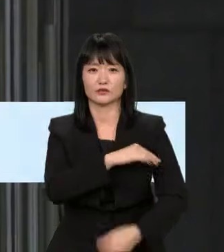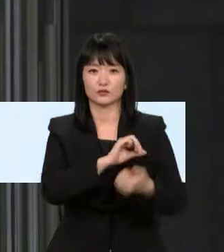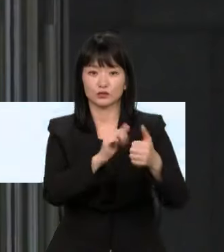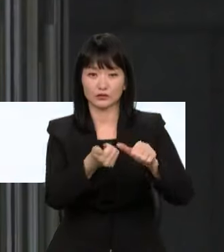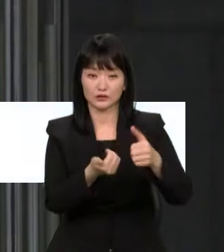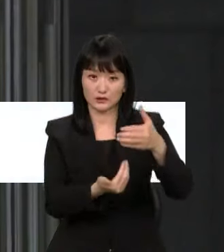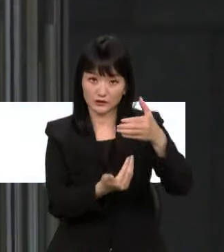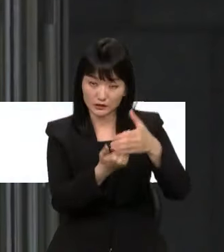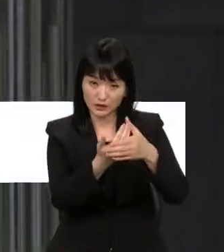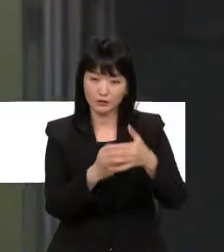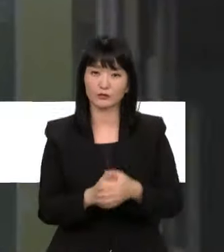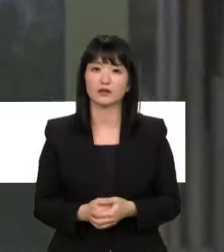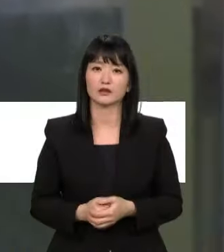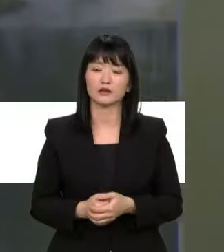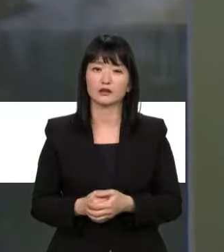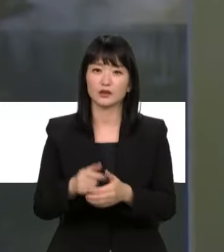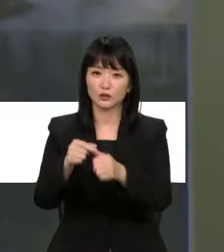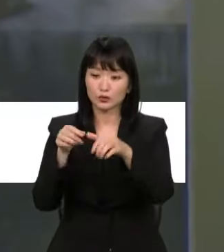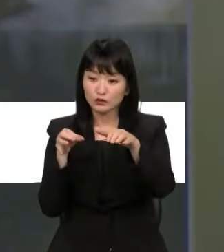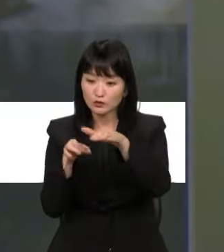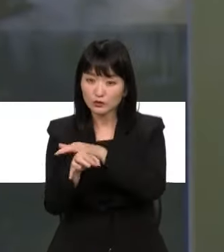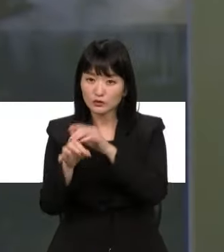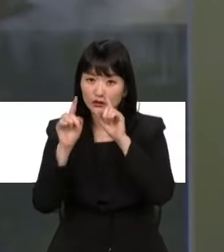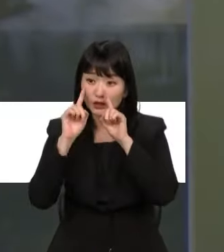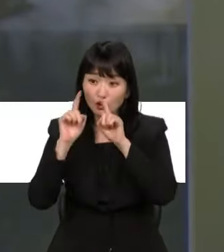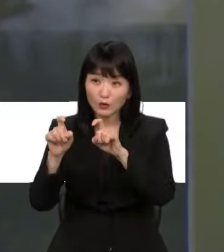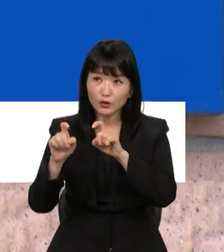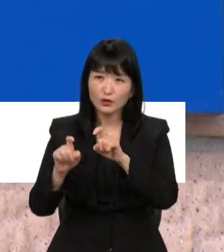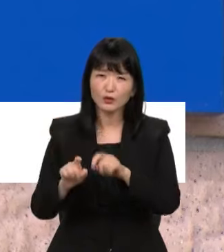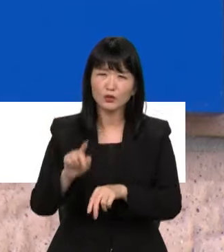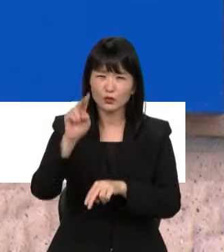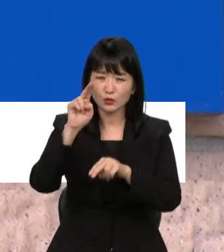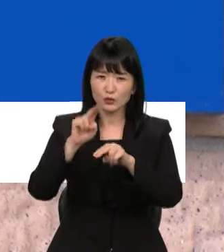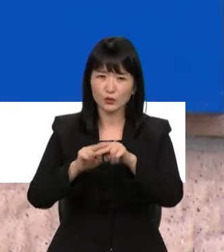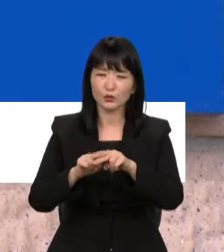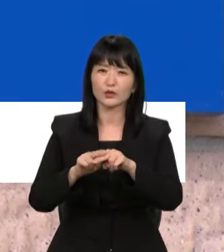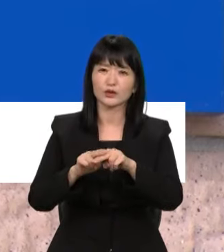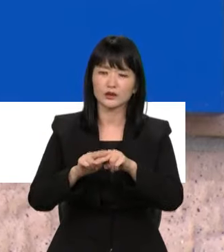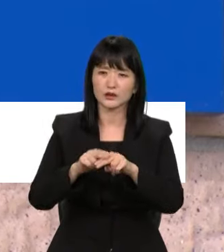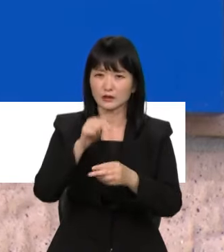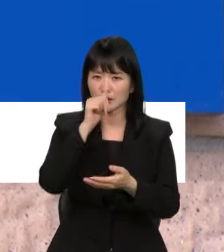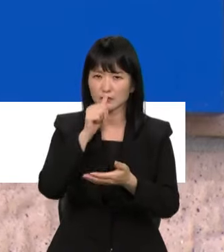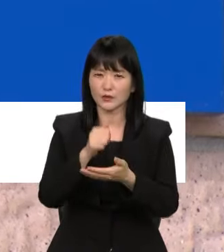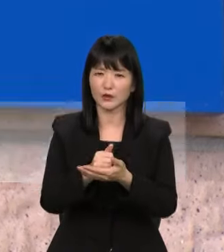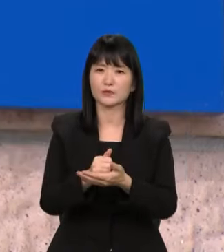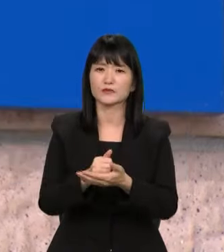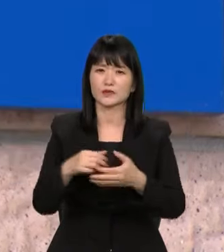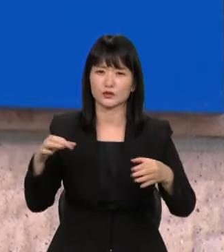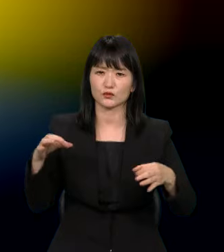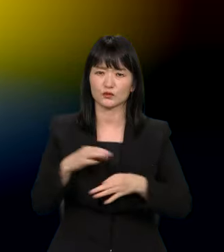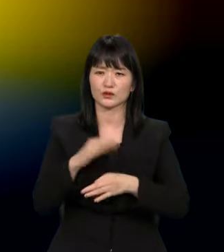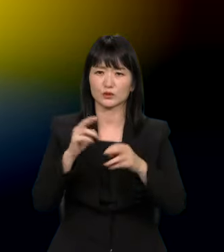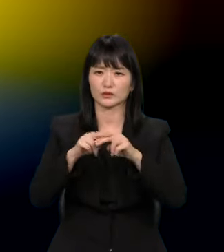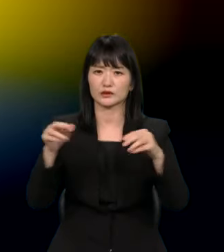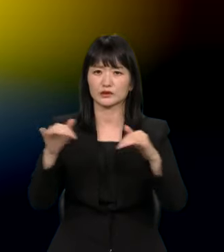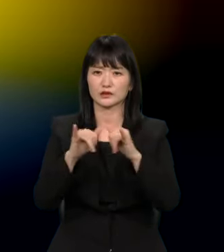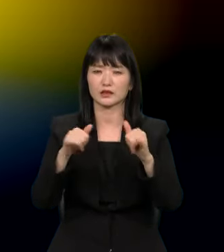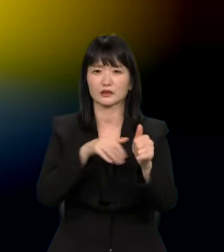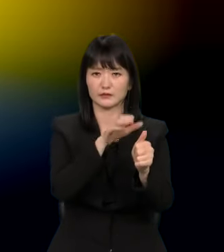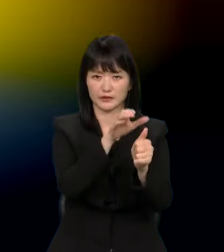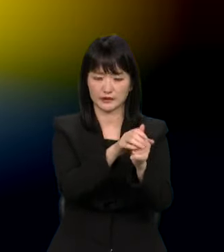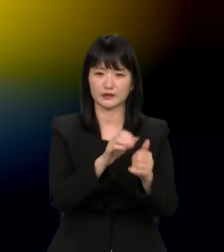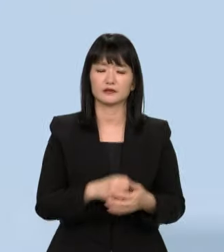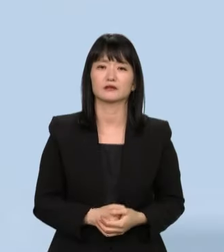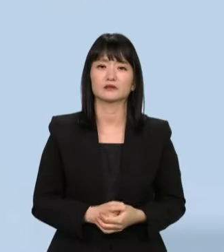외압 의혹과 구명 로비 의혹은 모두 고위공직자 범죄수사처가 수사 중인 사안입니다. 수사기관은 어떤